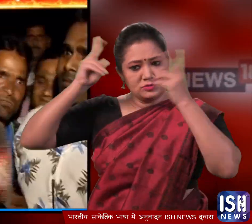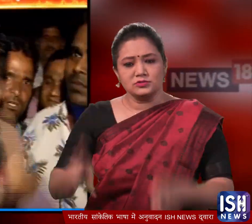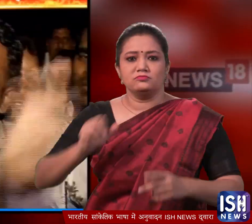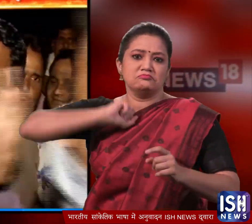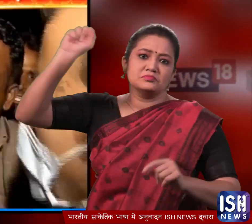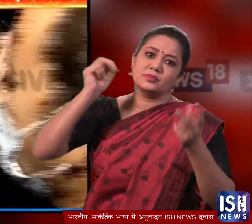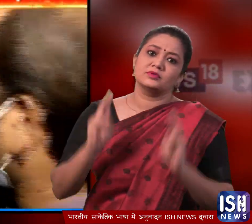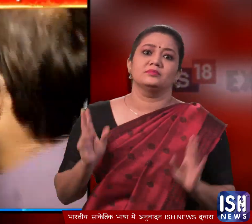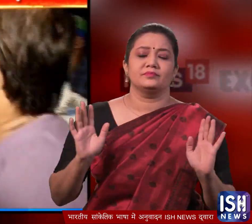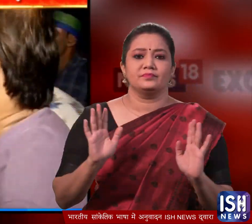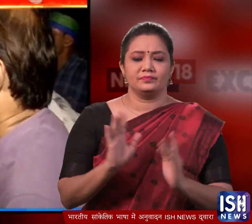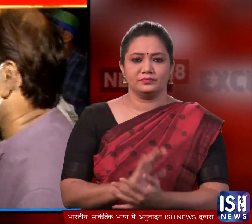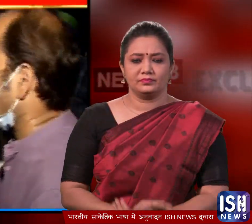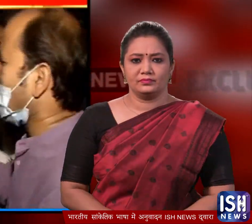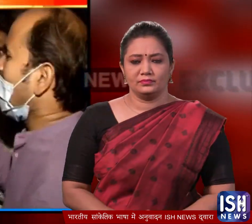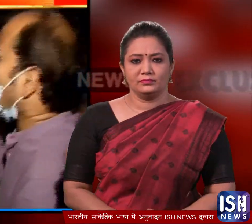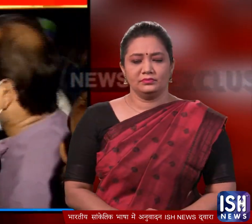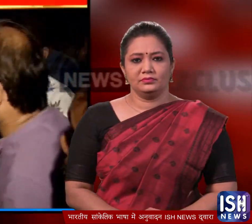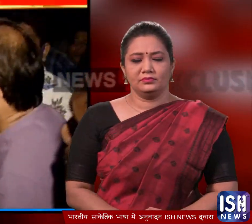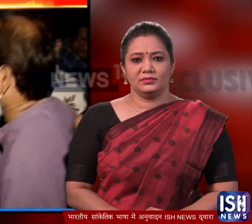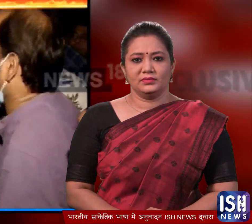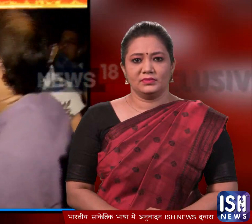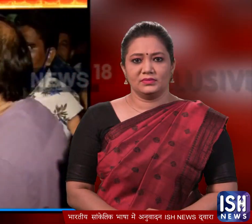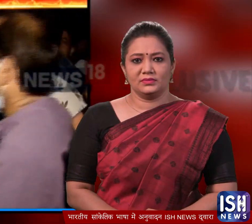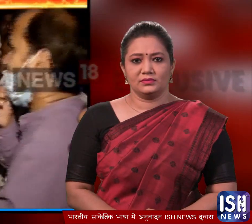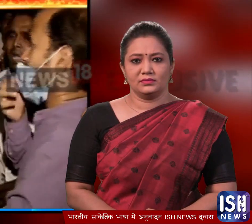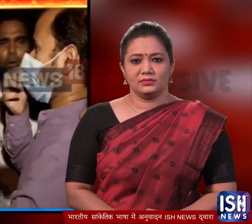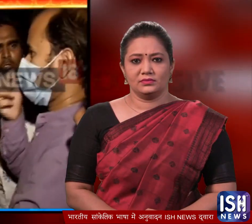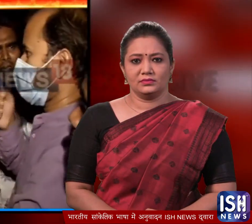हटेंगे। अब ये बताइए कब तक बैठेंगे यहाँ पर? परिवार की